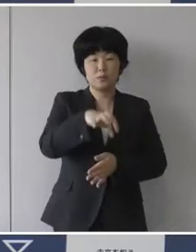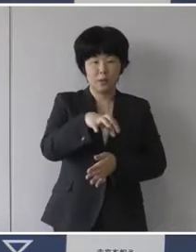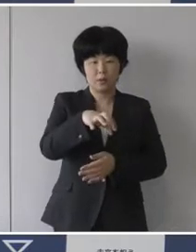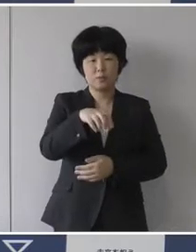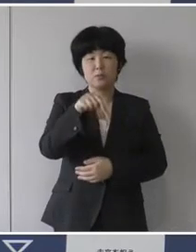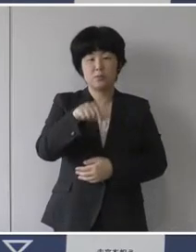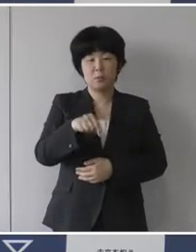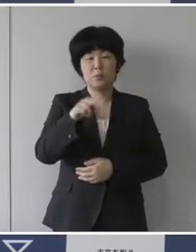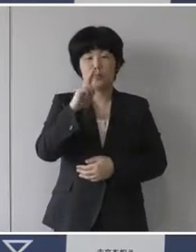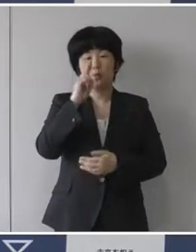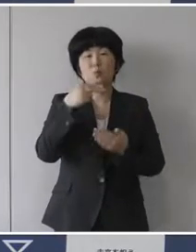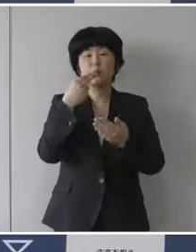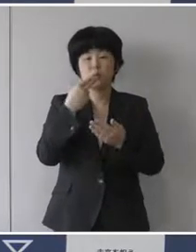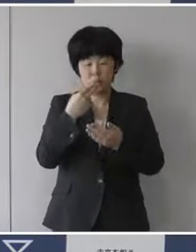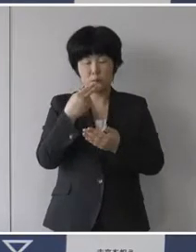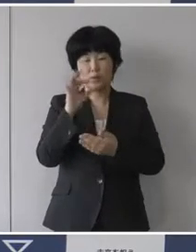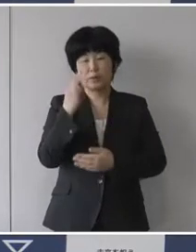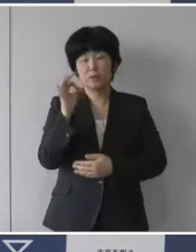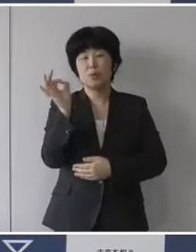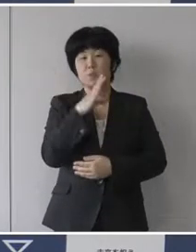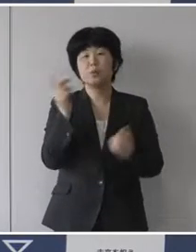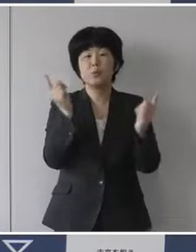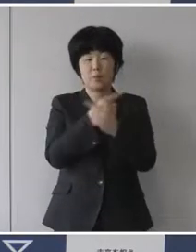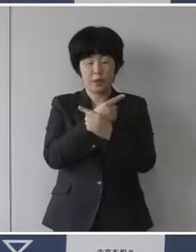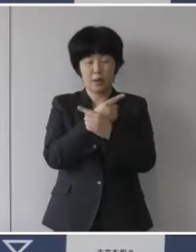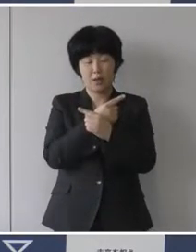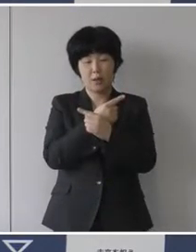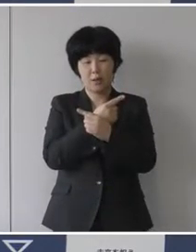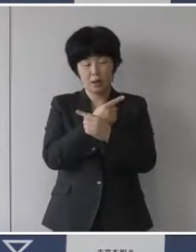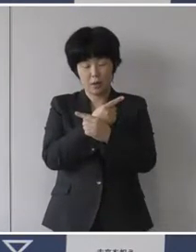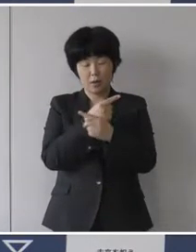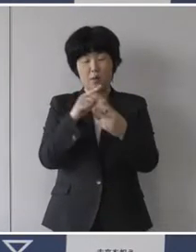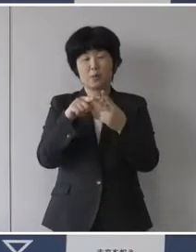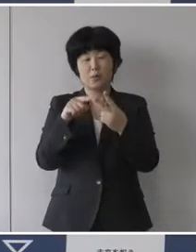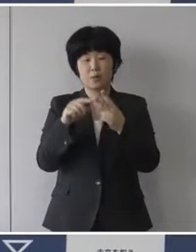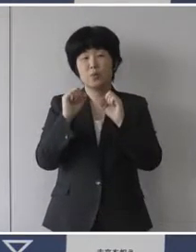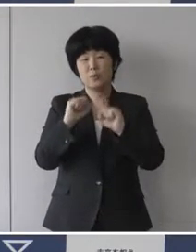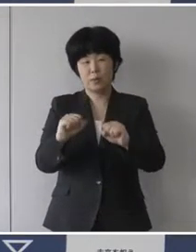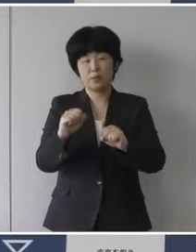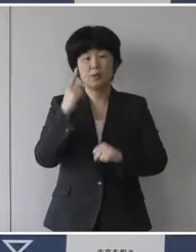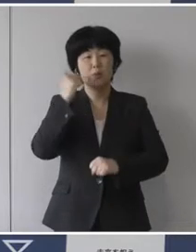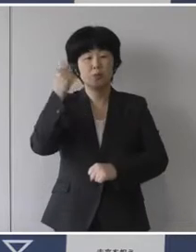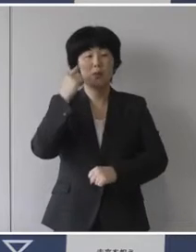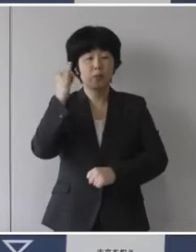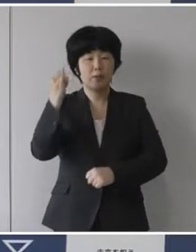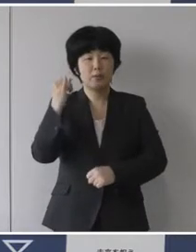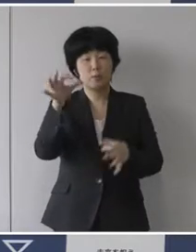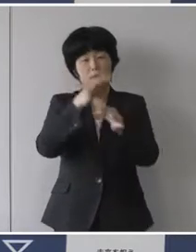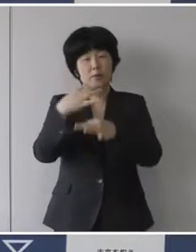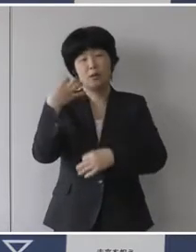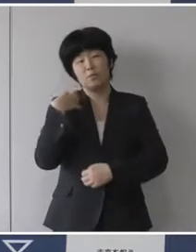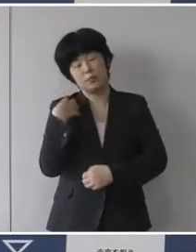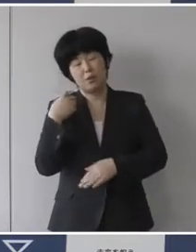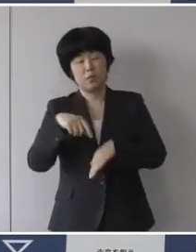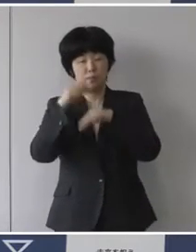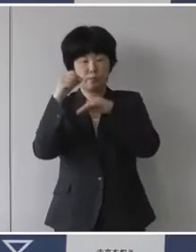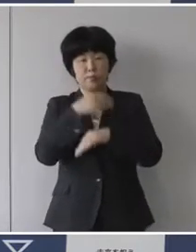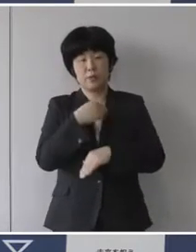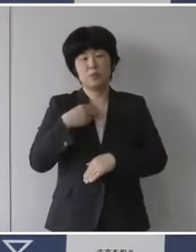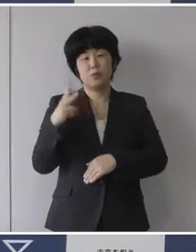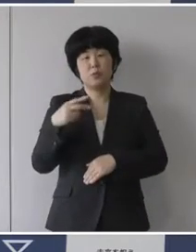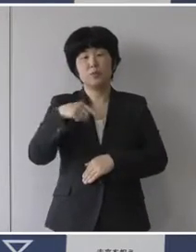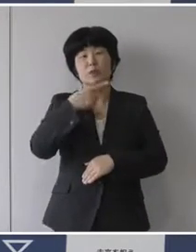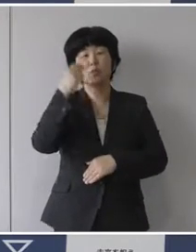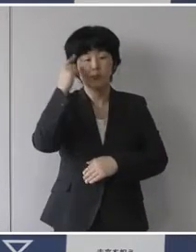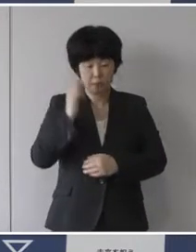には無償化ということでありまして、そういった形で保護者の負担軽減を図る。これもちなみに、全国の